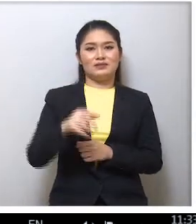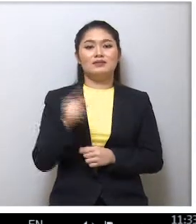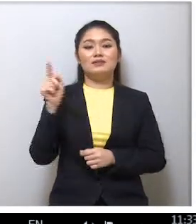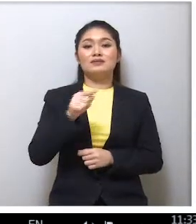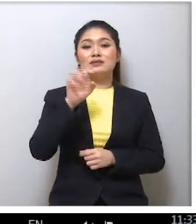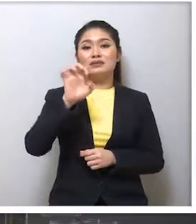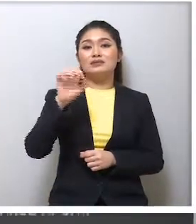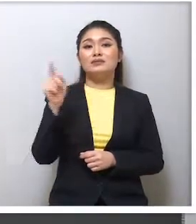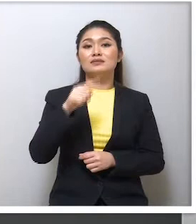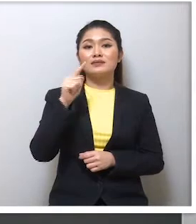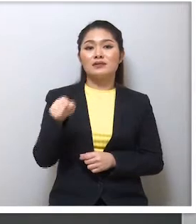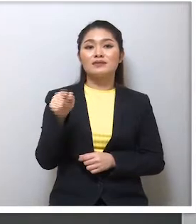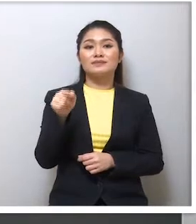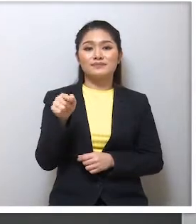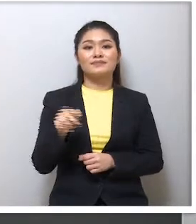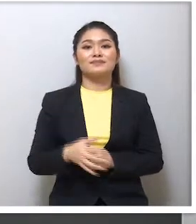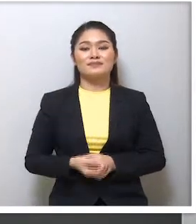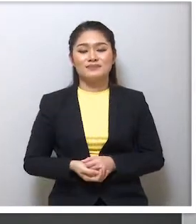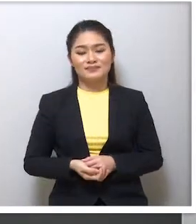ครับคำสั่ง extrude